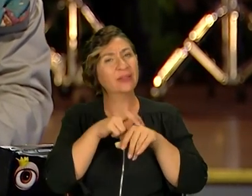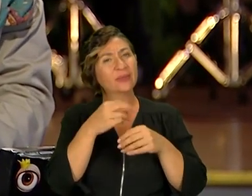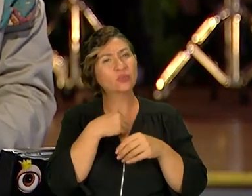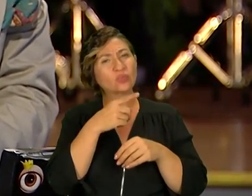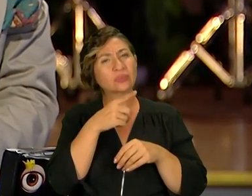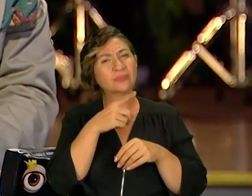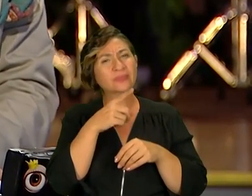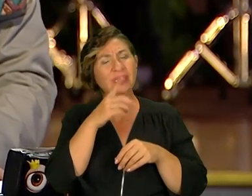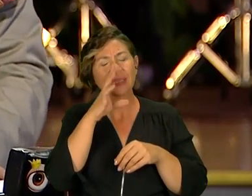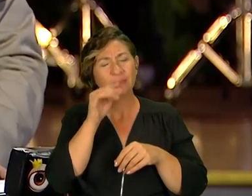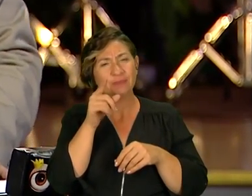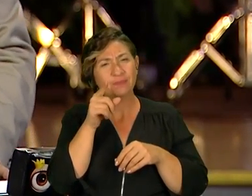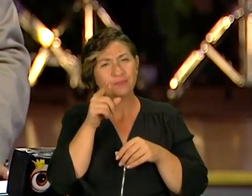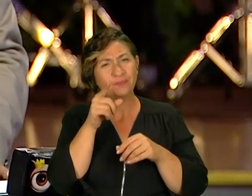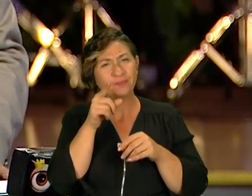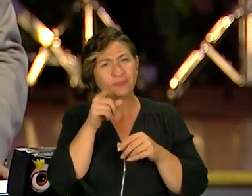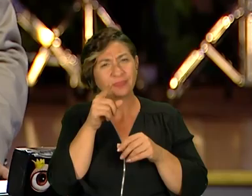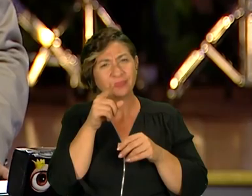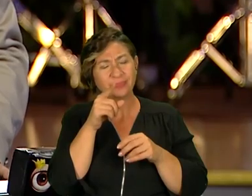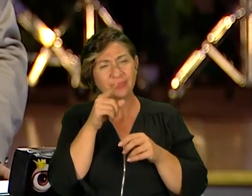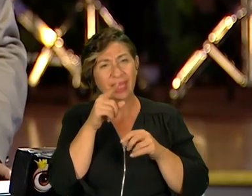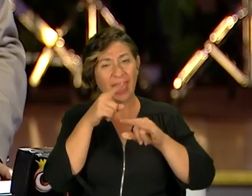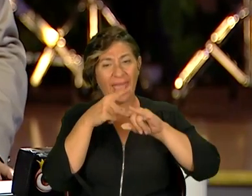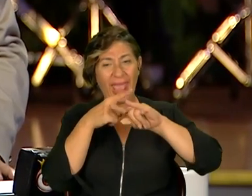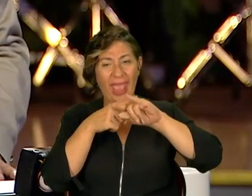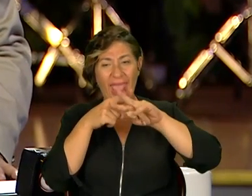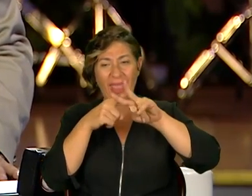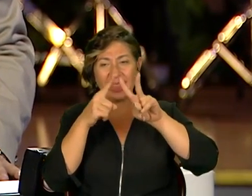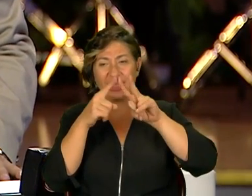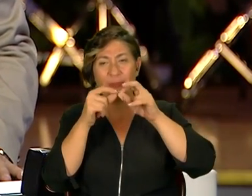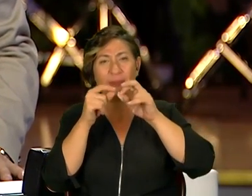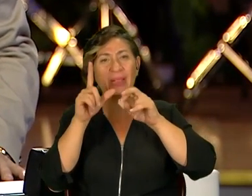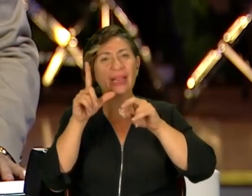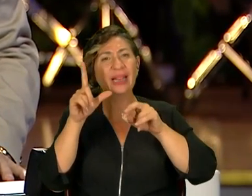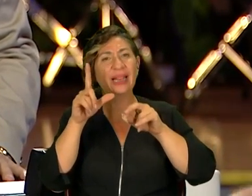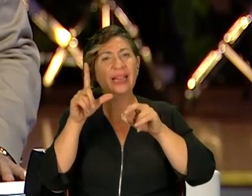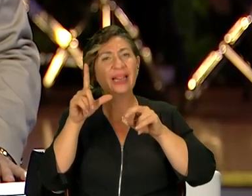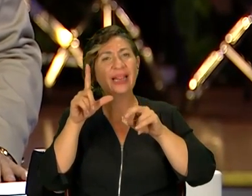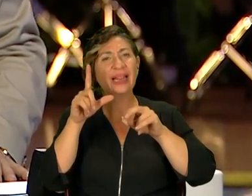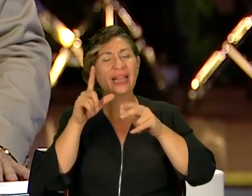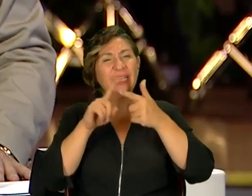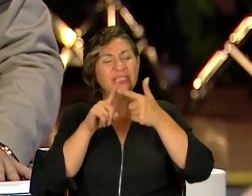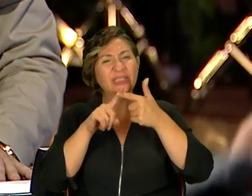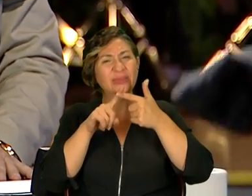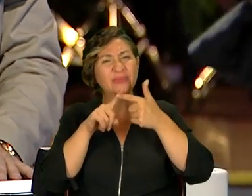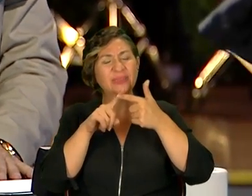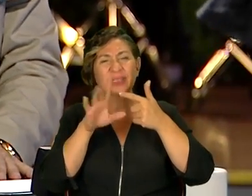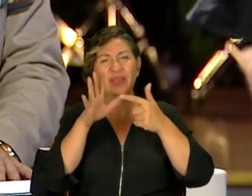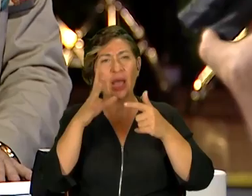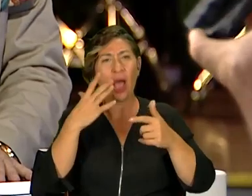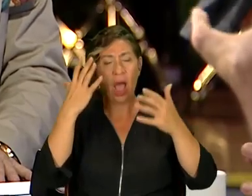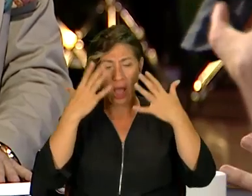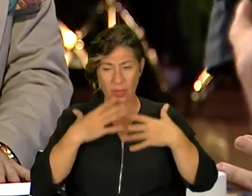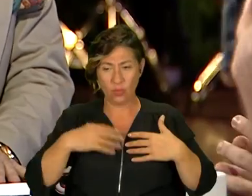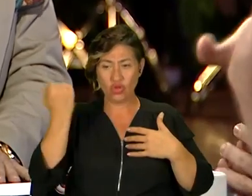anımsatıyorsunuz. Bu ne o? Hangisindeydi? Hannibal'ın kaçıncısı? İkincisi mi? Bir şey yani adam böyle